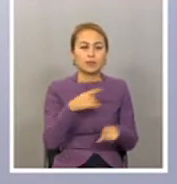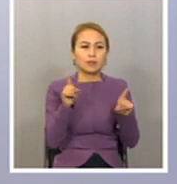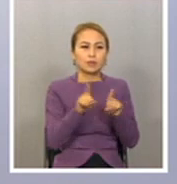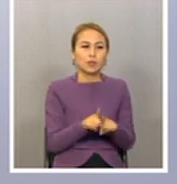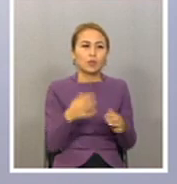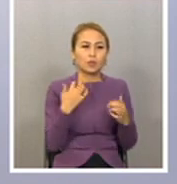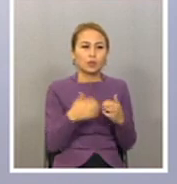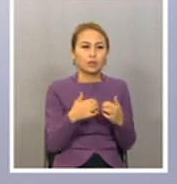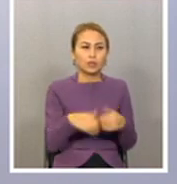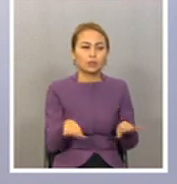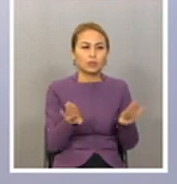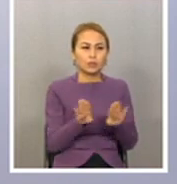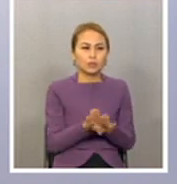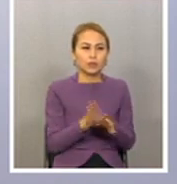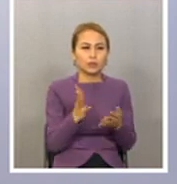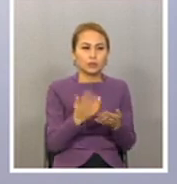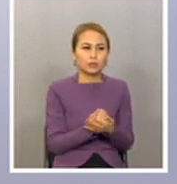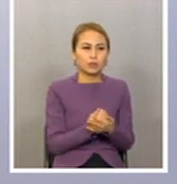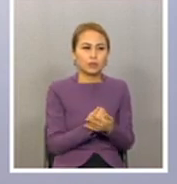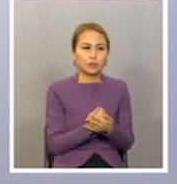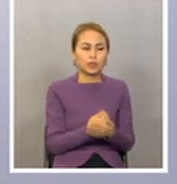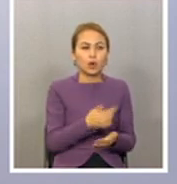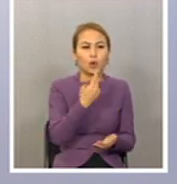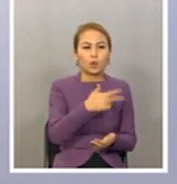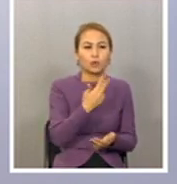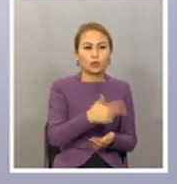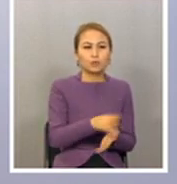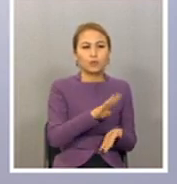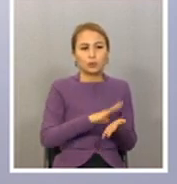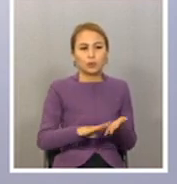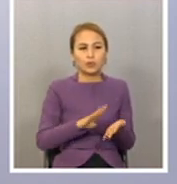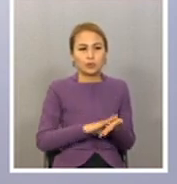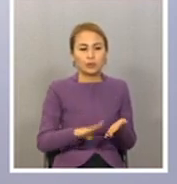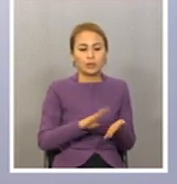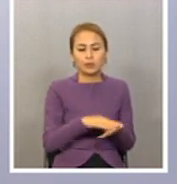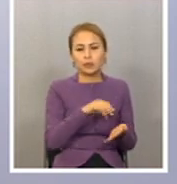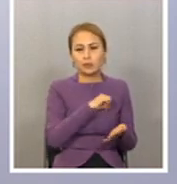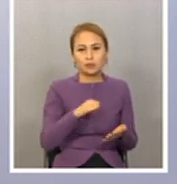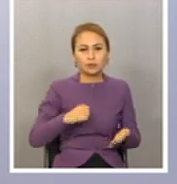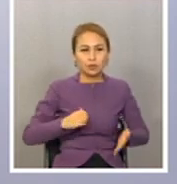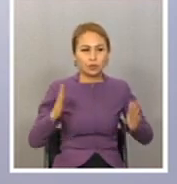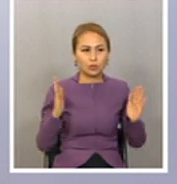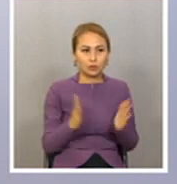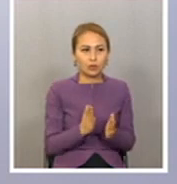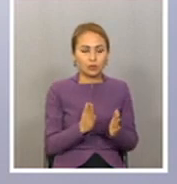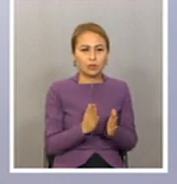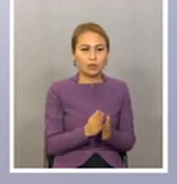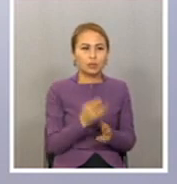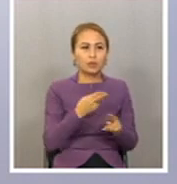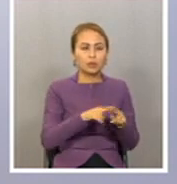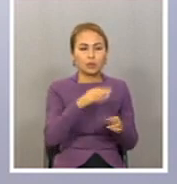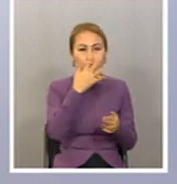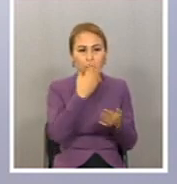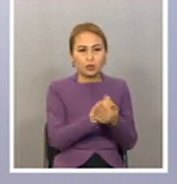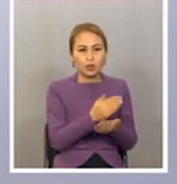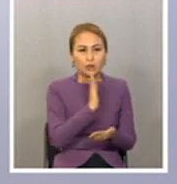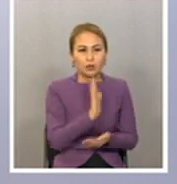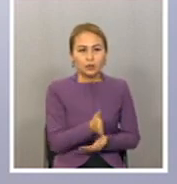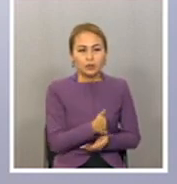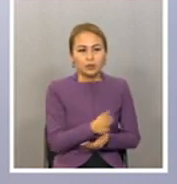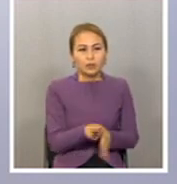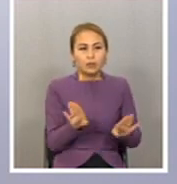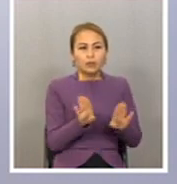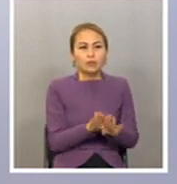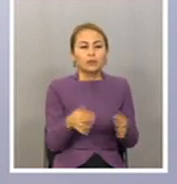бөлімге келтіреміз, е? 30 бен 90-ға ең кіші ортақ еселік 90-ның өзі болады. Сондықтан ортақ